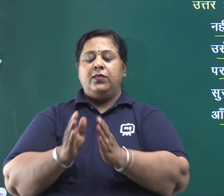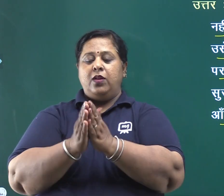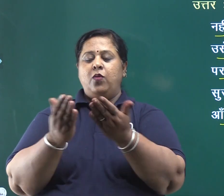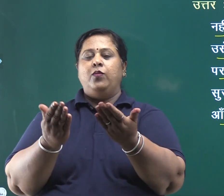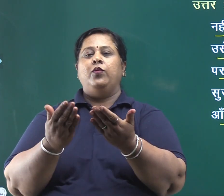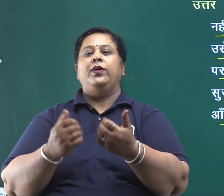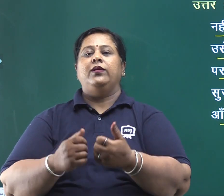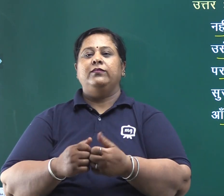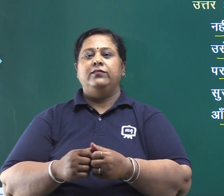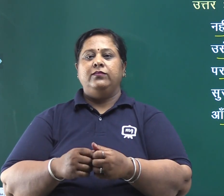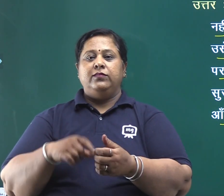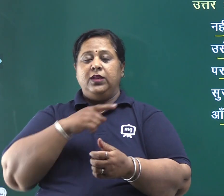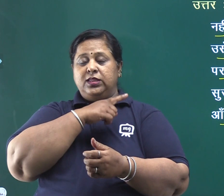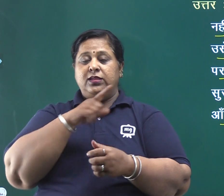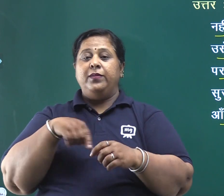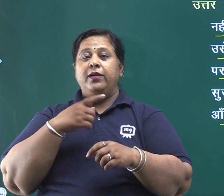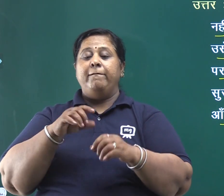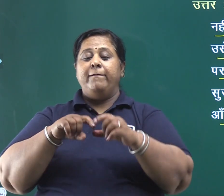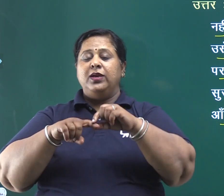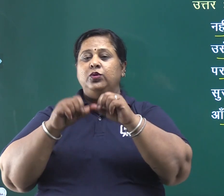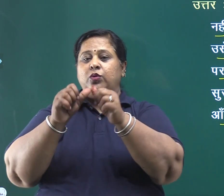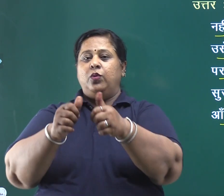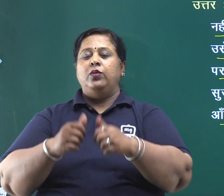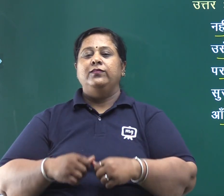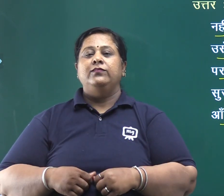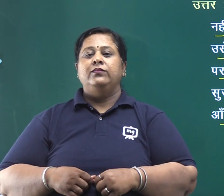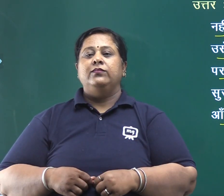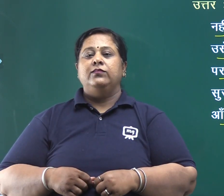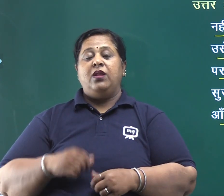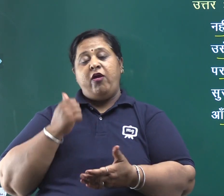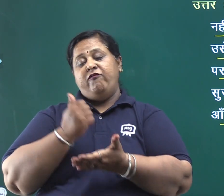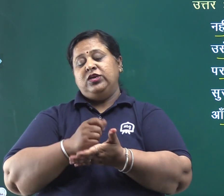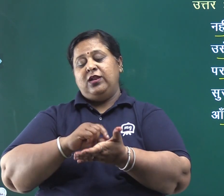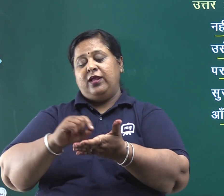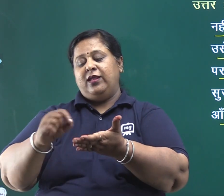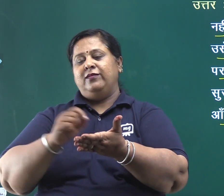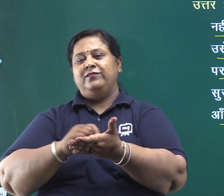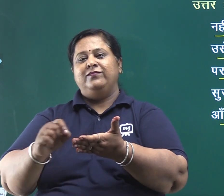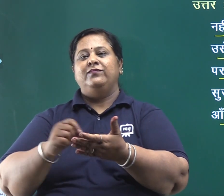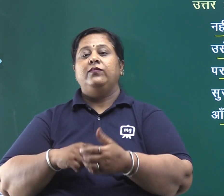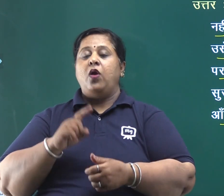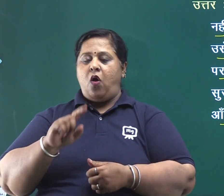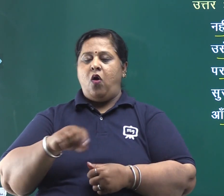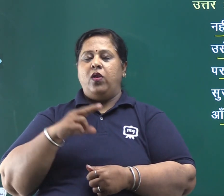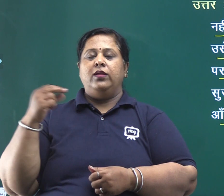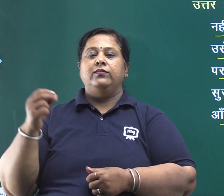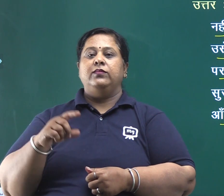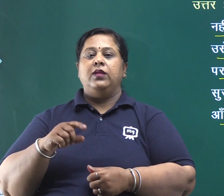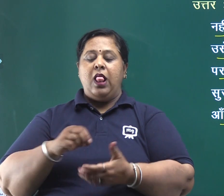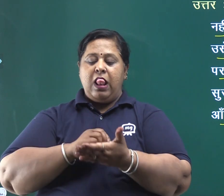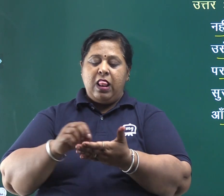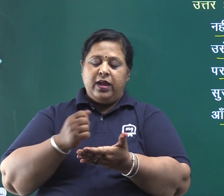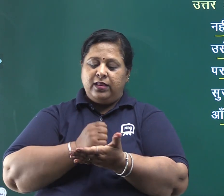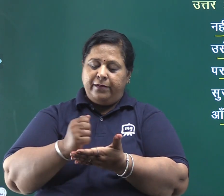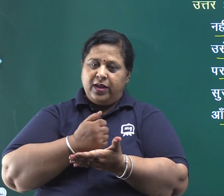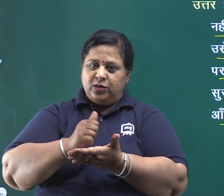नोटबुक में इन सभी प्रश्नोत्तरों को अवश्य लिखें और लिखित